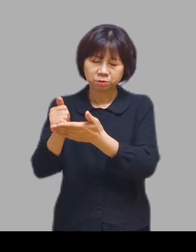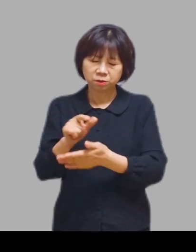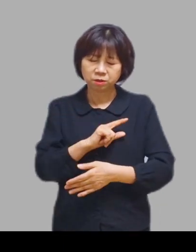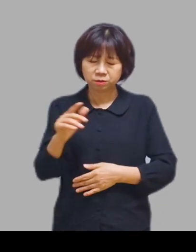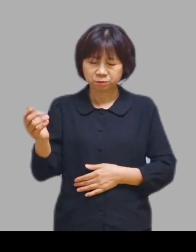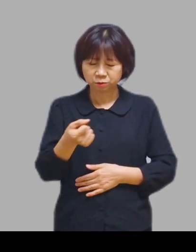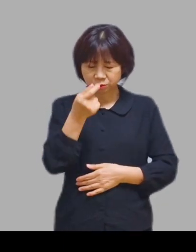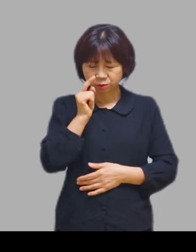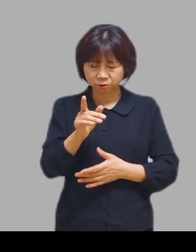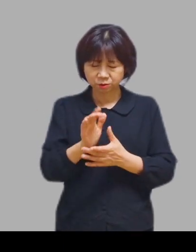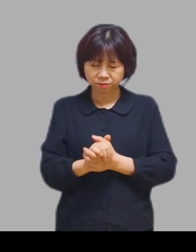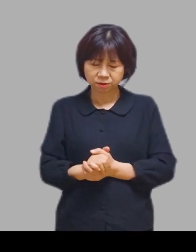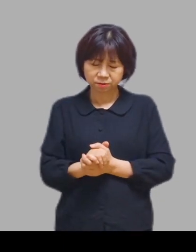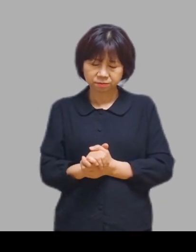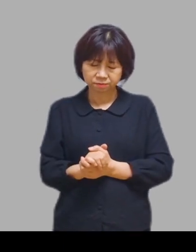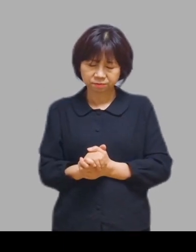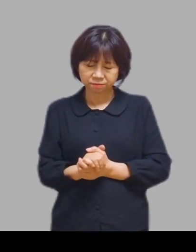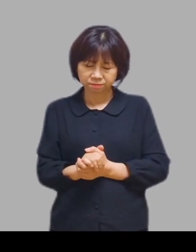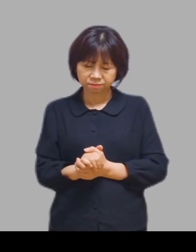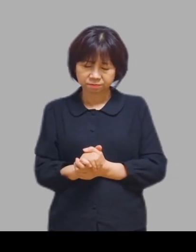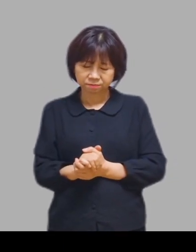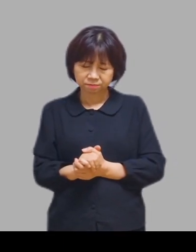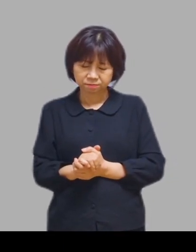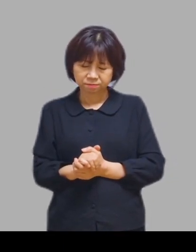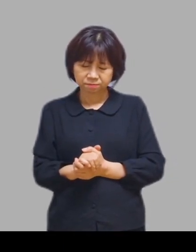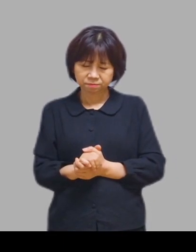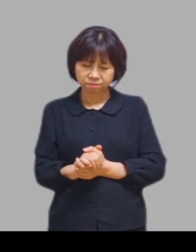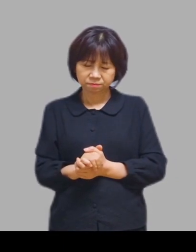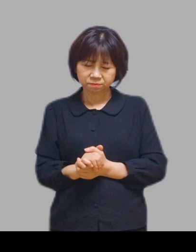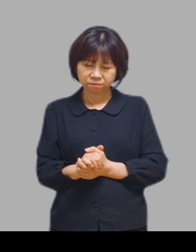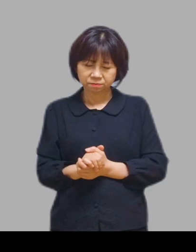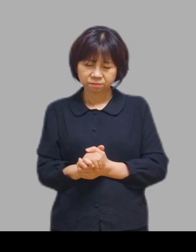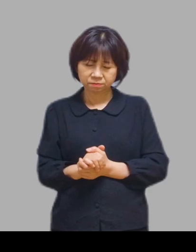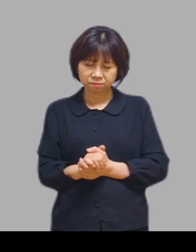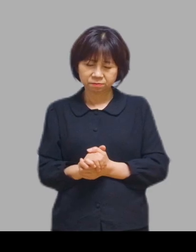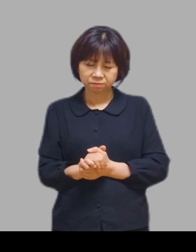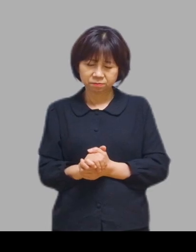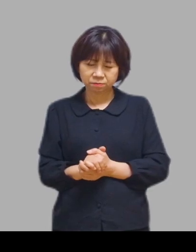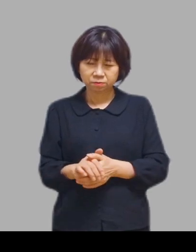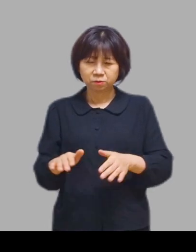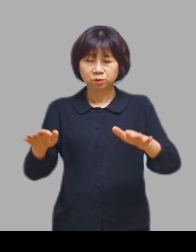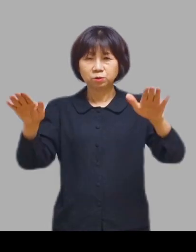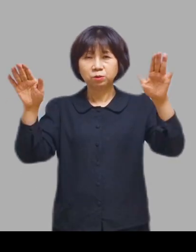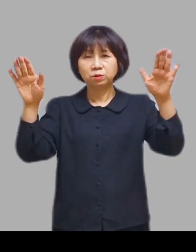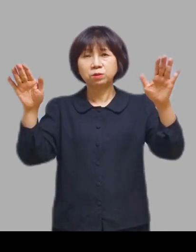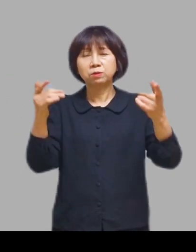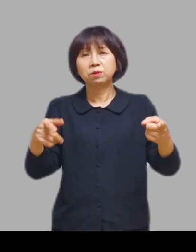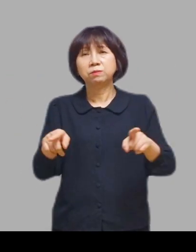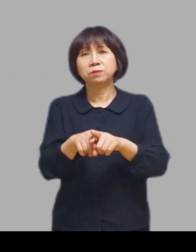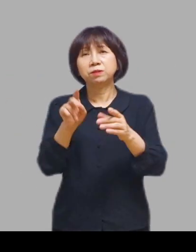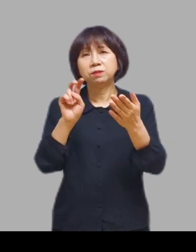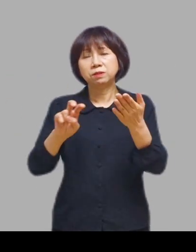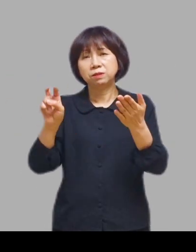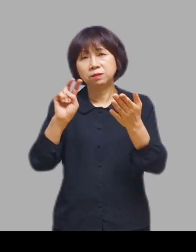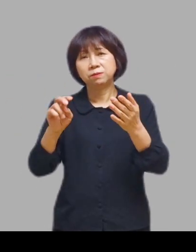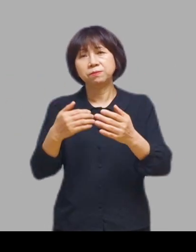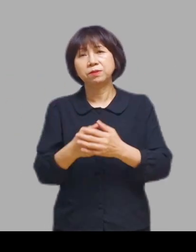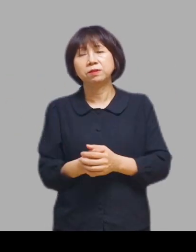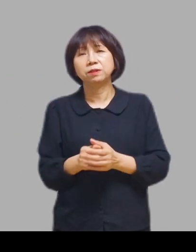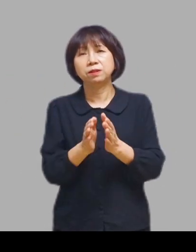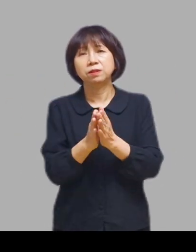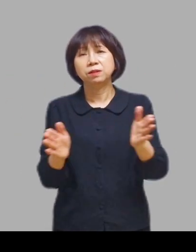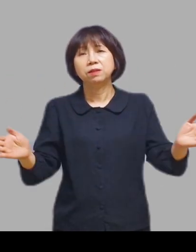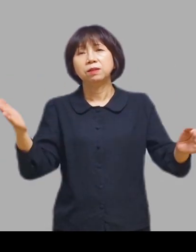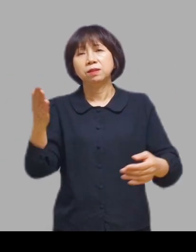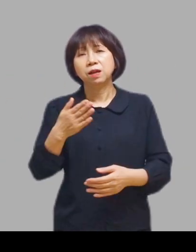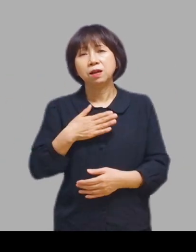이름으로 기도드립니다. 아멘. 우리 두 손 번쩍 들고 같이 우리 찬양합니다. 나는 부족하여도